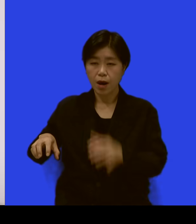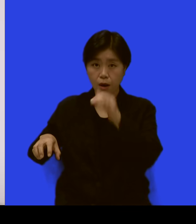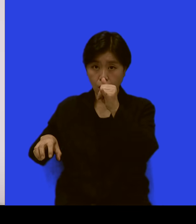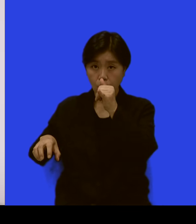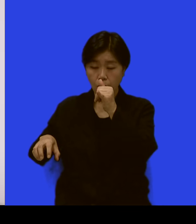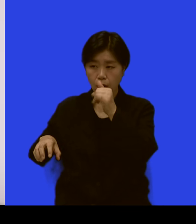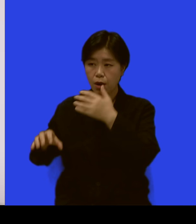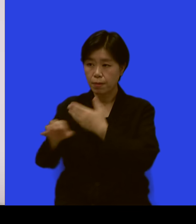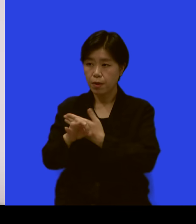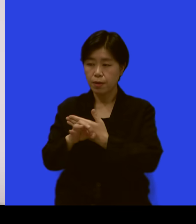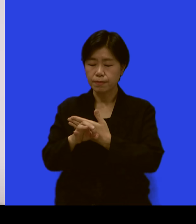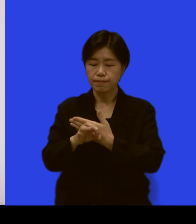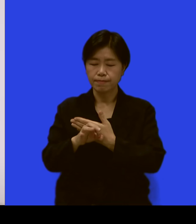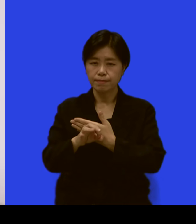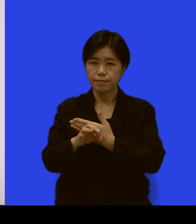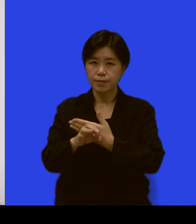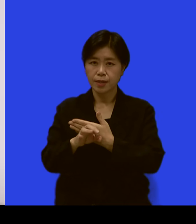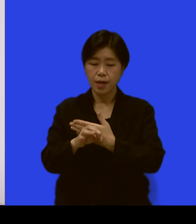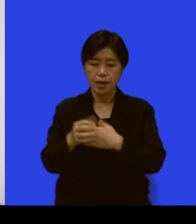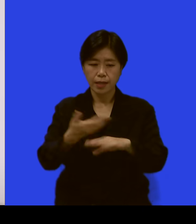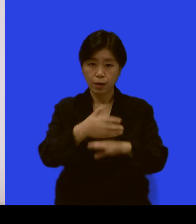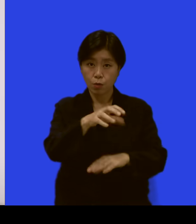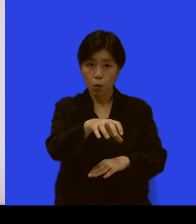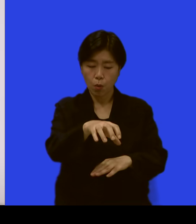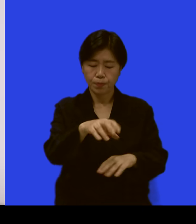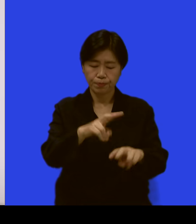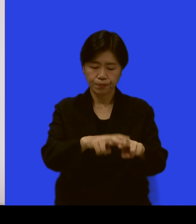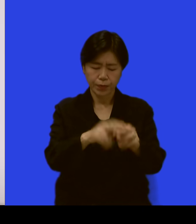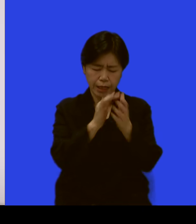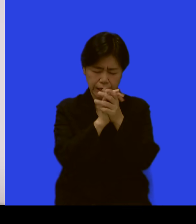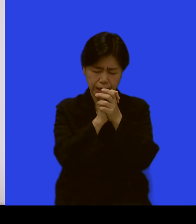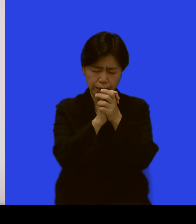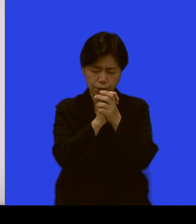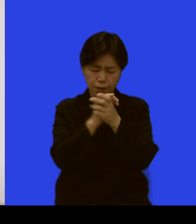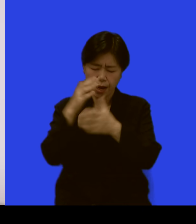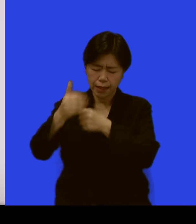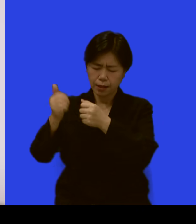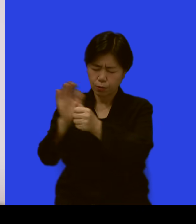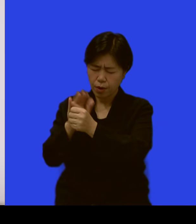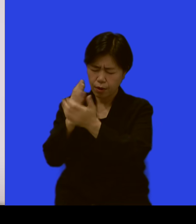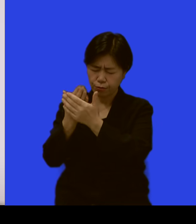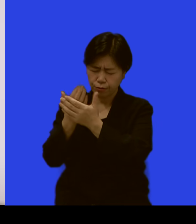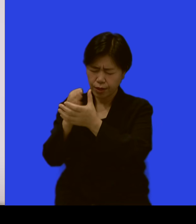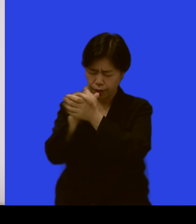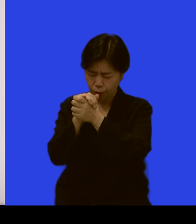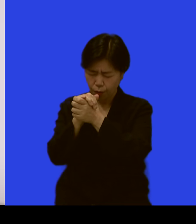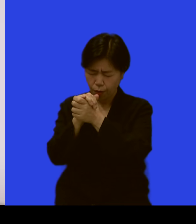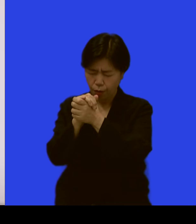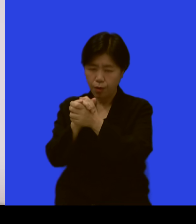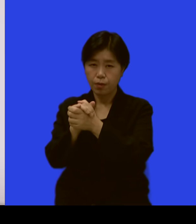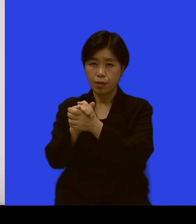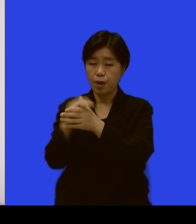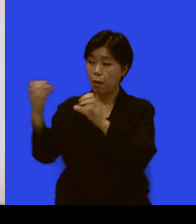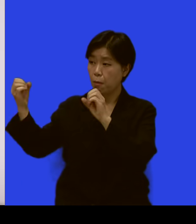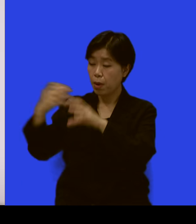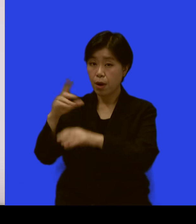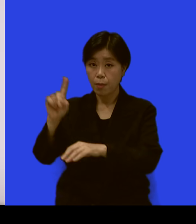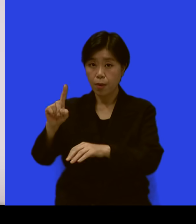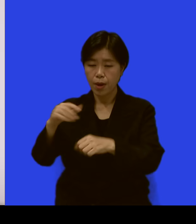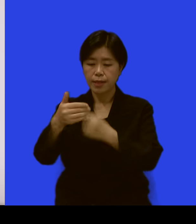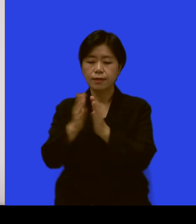있도록 도와주세요. 기도를 하신대요. 그러면 하나님이 말씀 봐라 이러신대요. 말씀